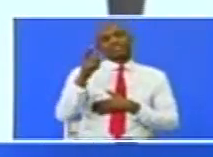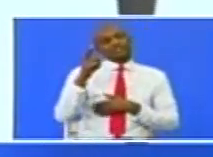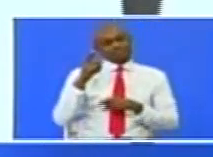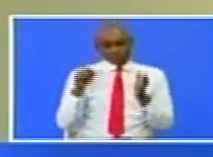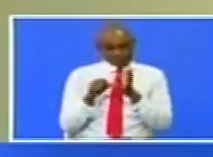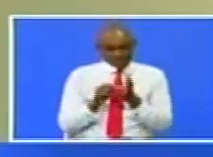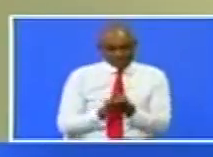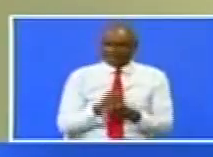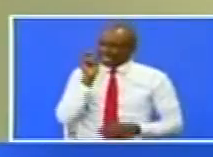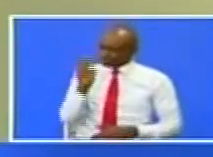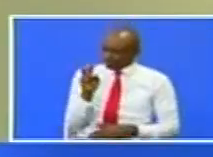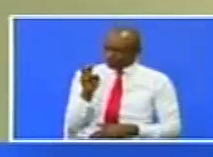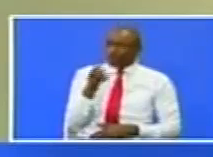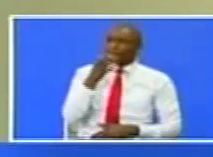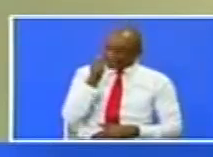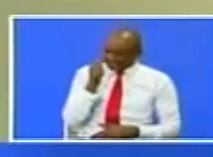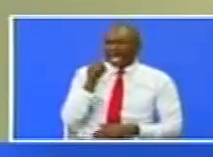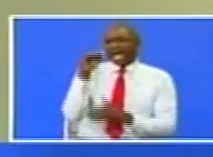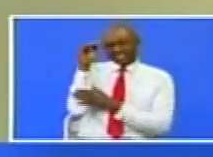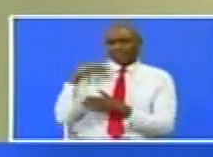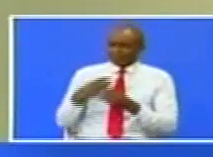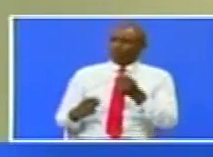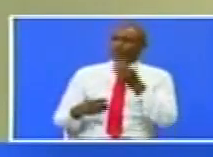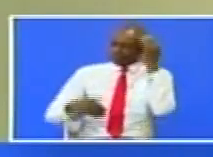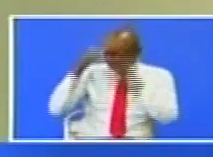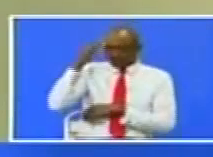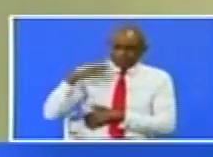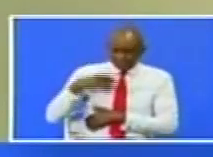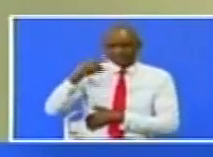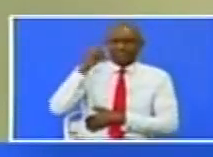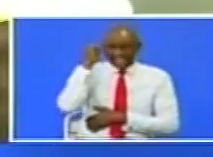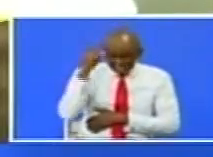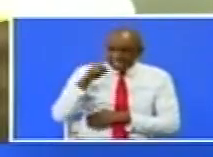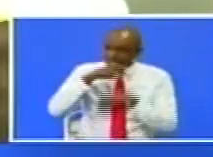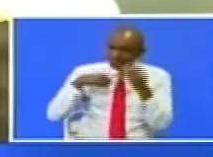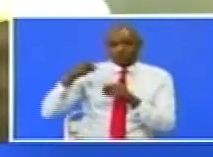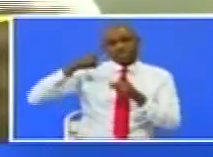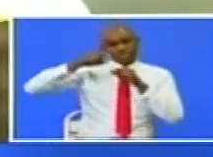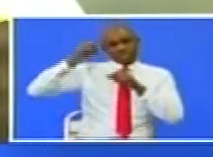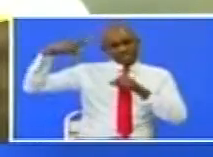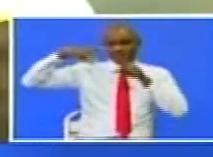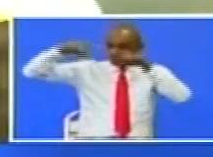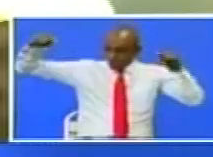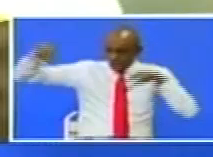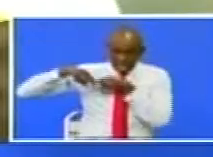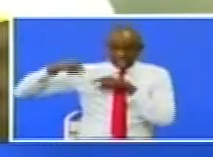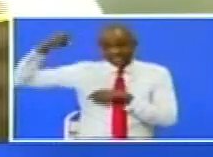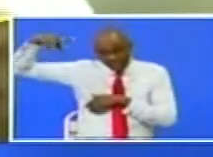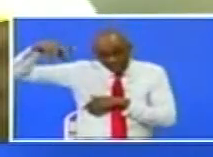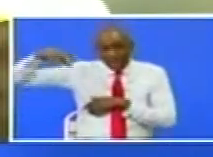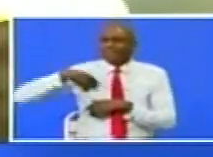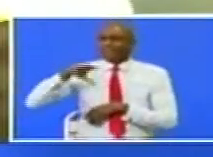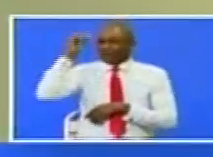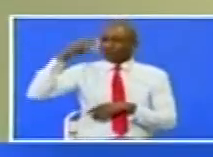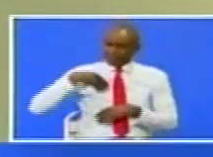Na nikaonelea kwamba wacha niweze kutafuta wataalamu ambaye wanaelewa mambo ya solar. Na nikapata